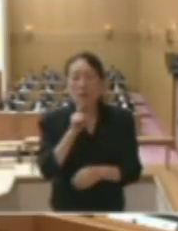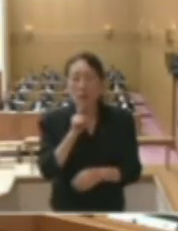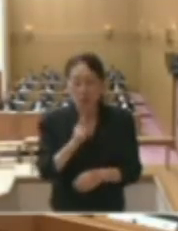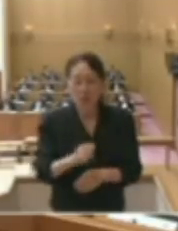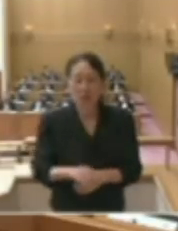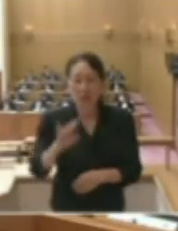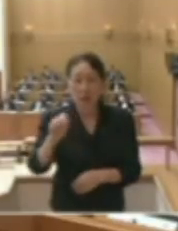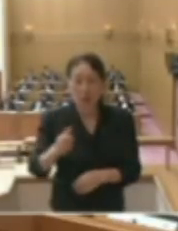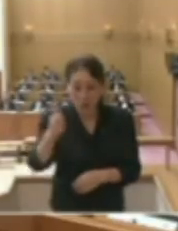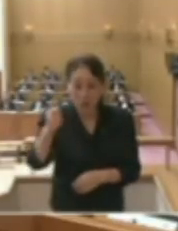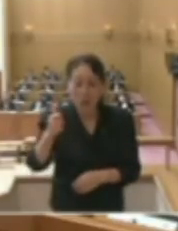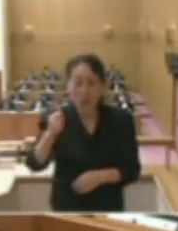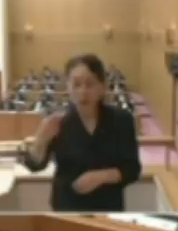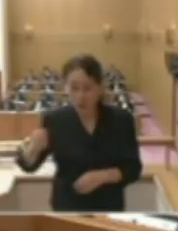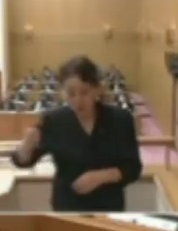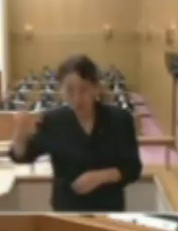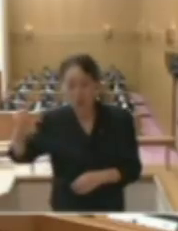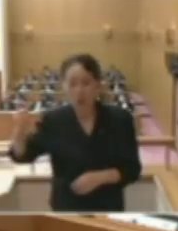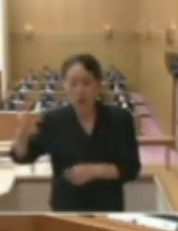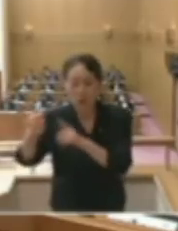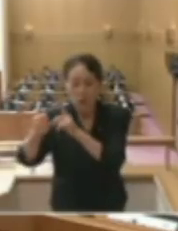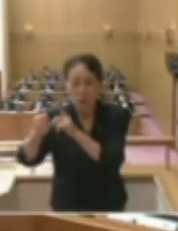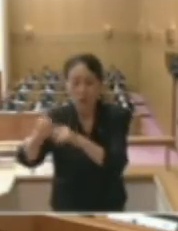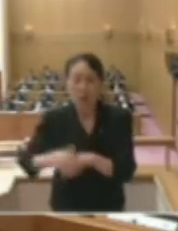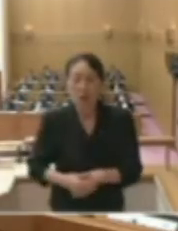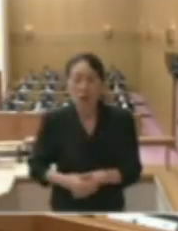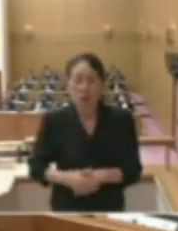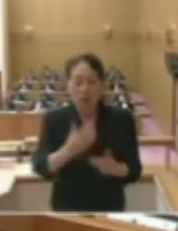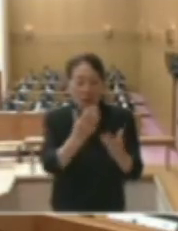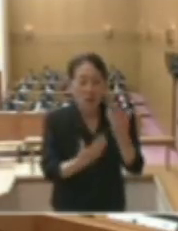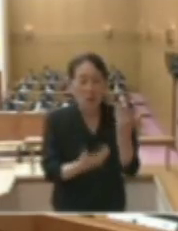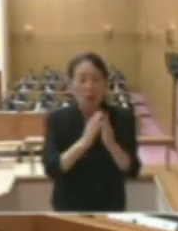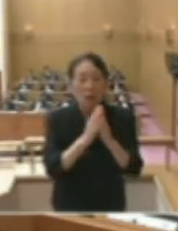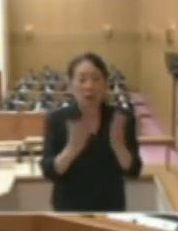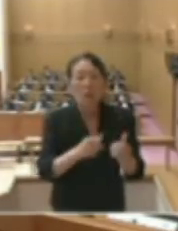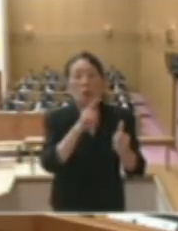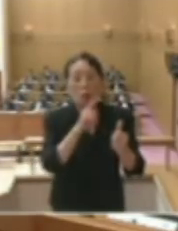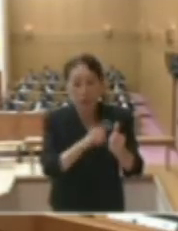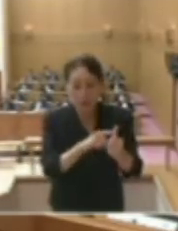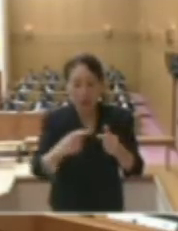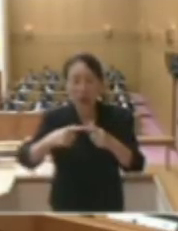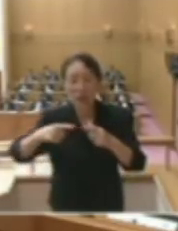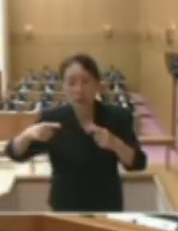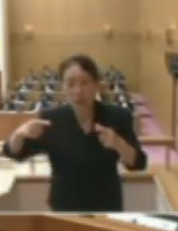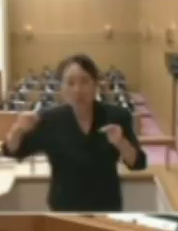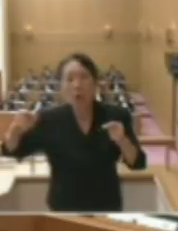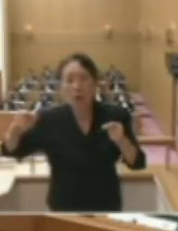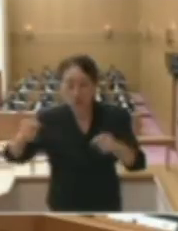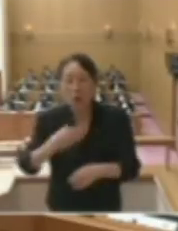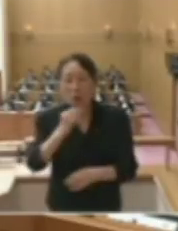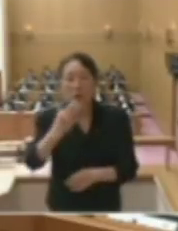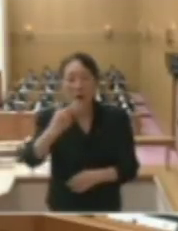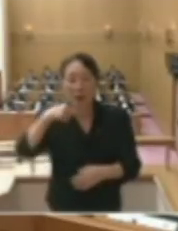議長、市長。市長が、あ、もて、この森本氏は、 日本の福山市民47万の中